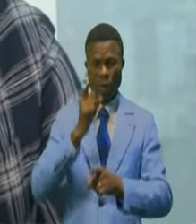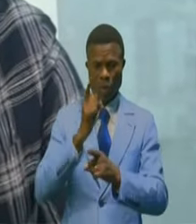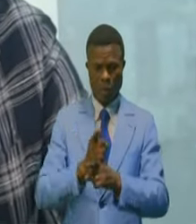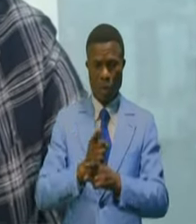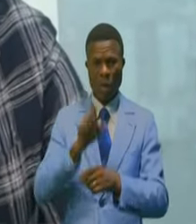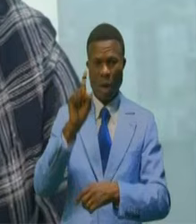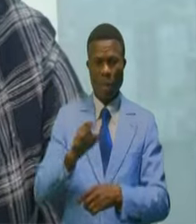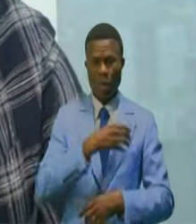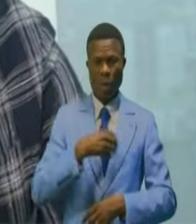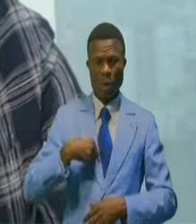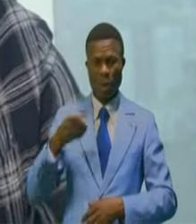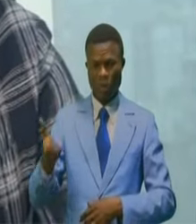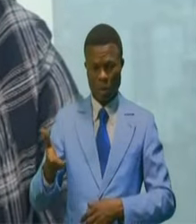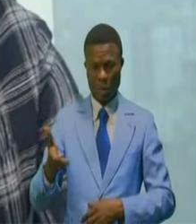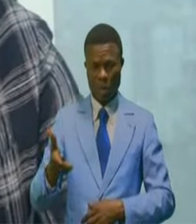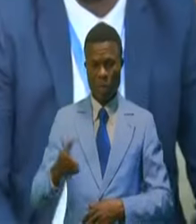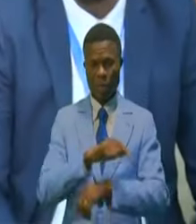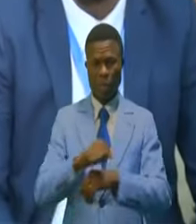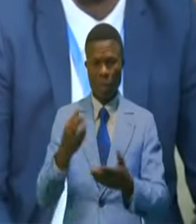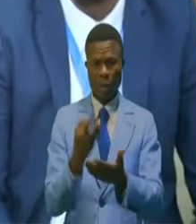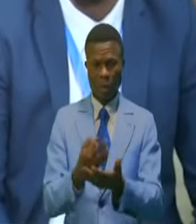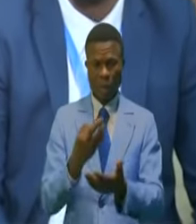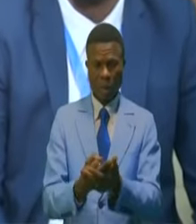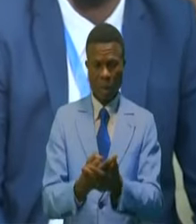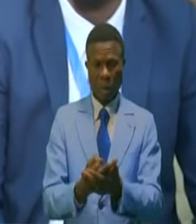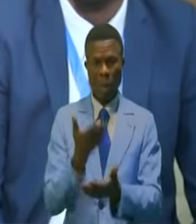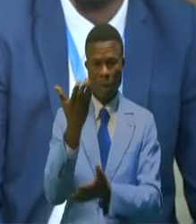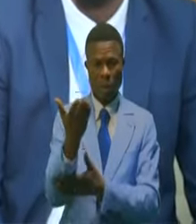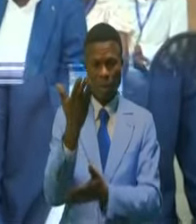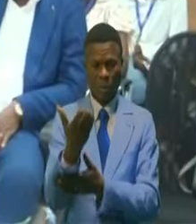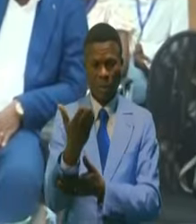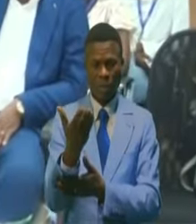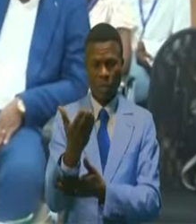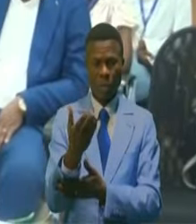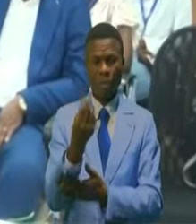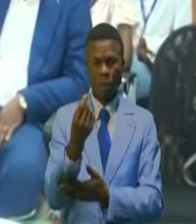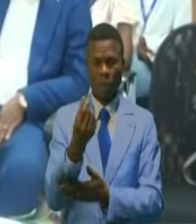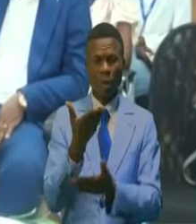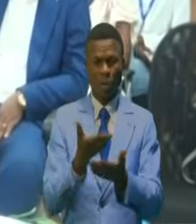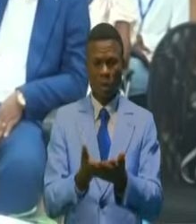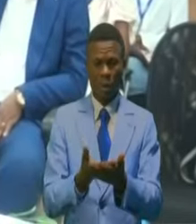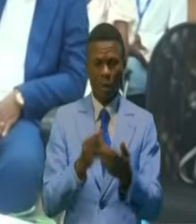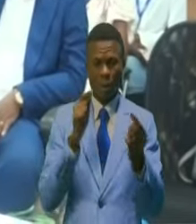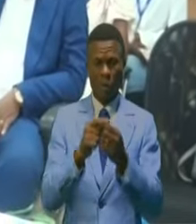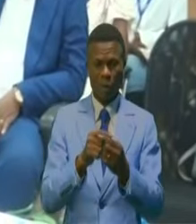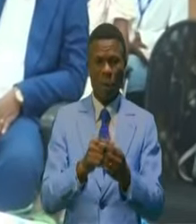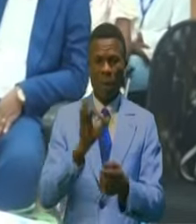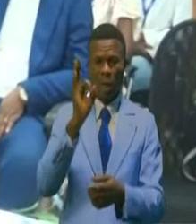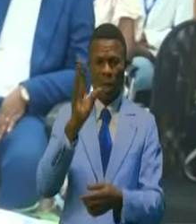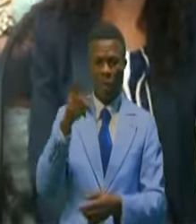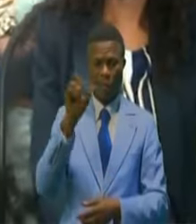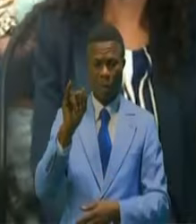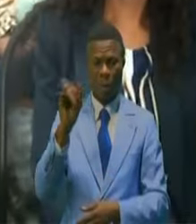holistique aux besoins des institutions financières qui sollicitent des financements auprès du FPMSA, il